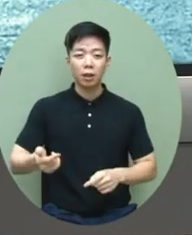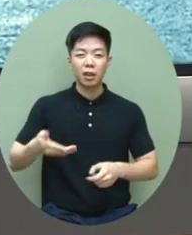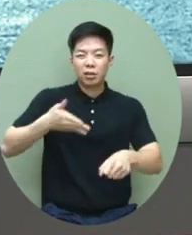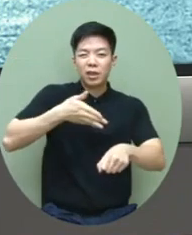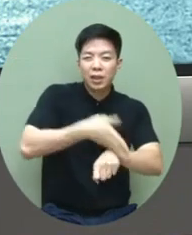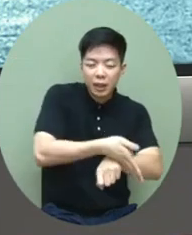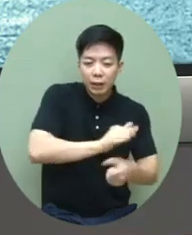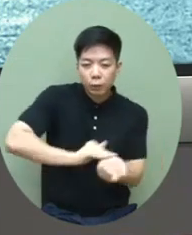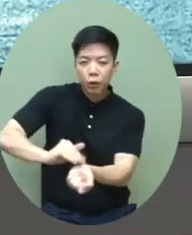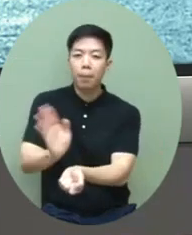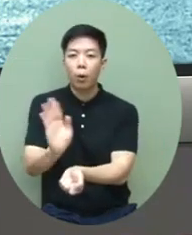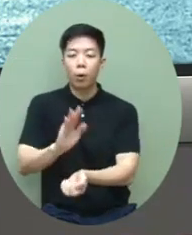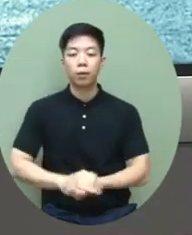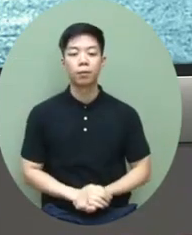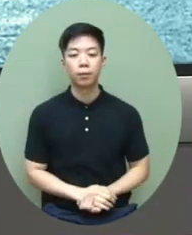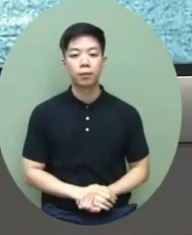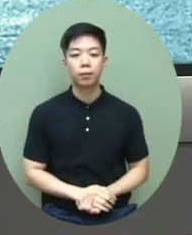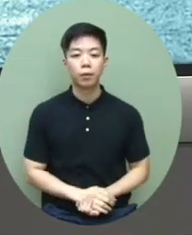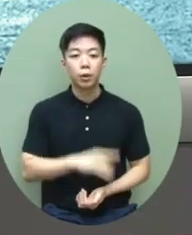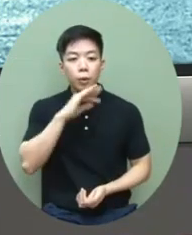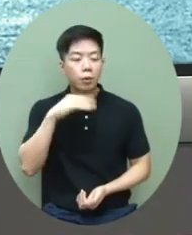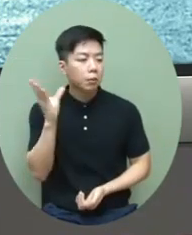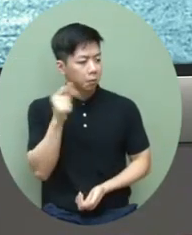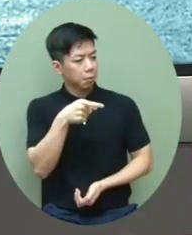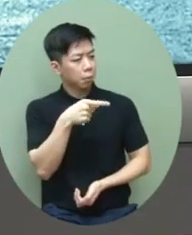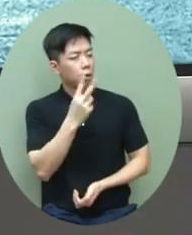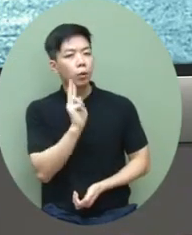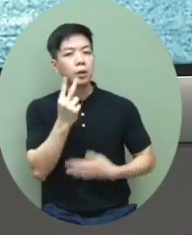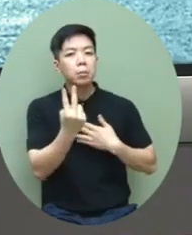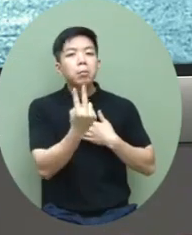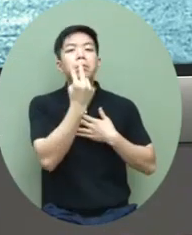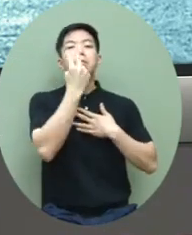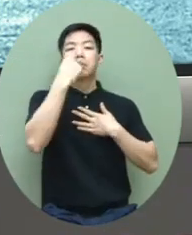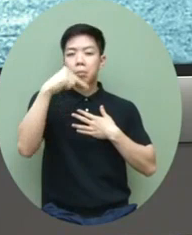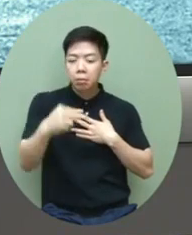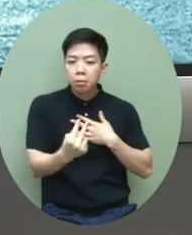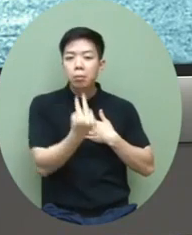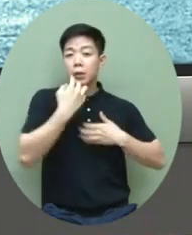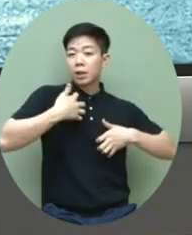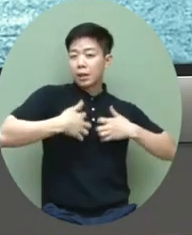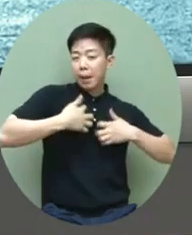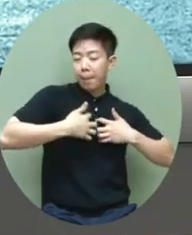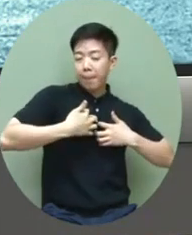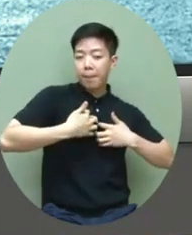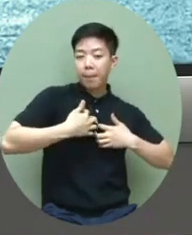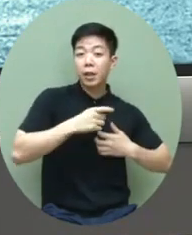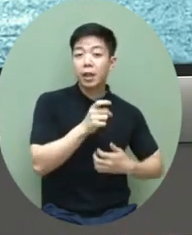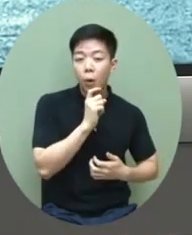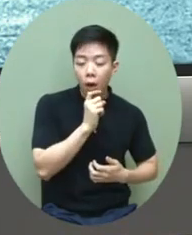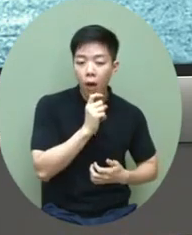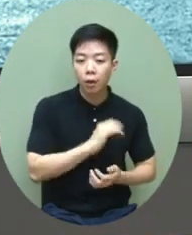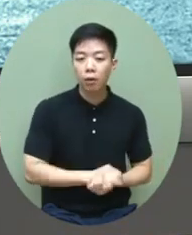唔到氣先至帶佢急症室。即係如果你覺得佢唞氣開始快咗啦，唞氣開始困難咗啦，見到佢